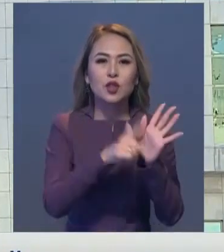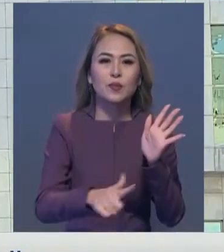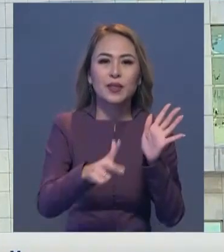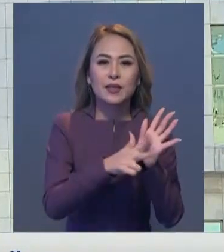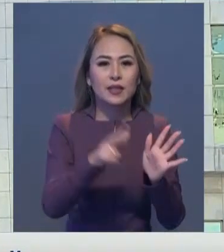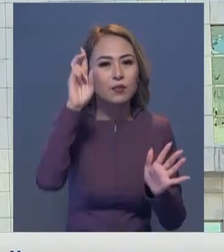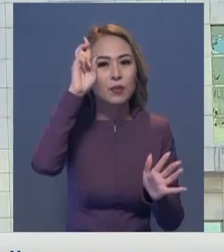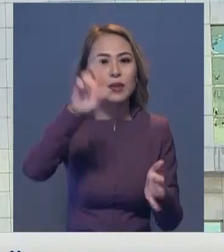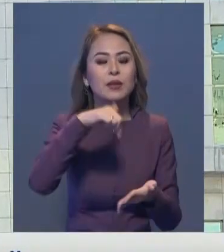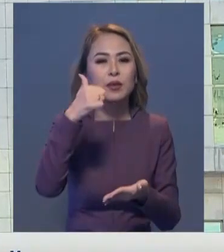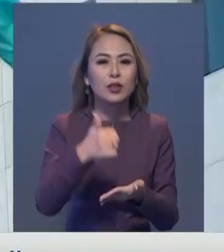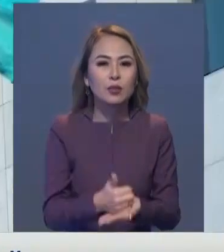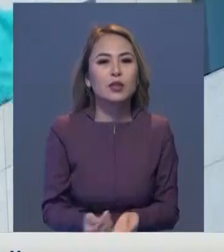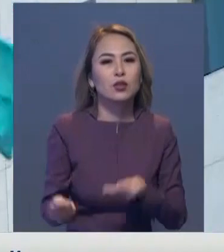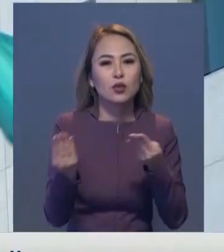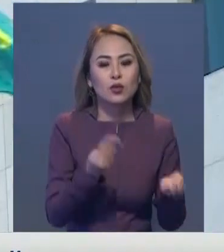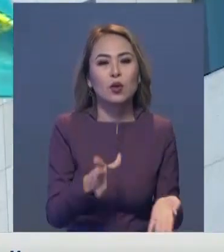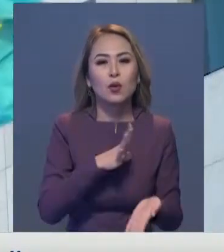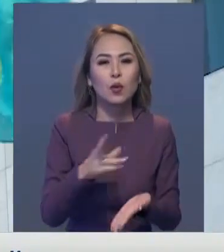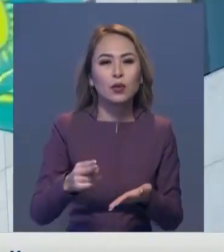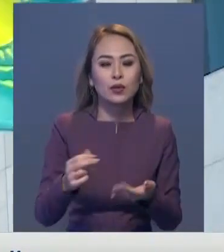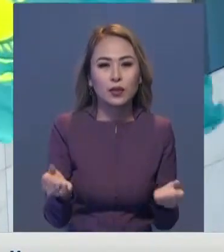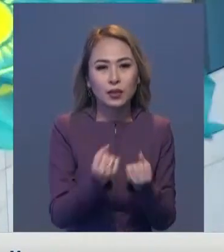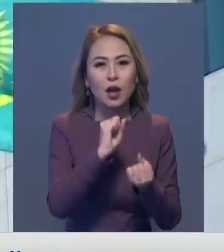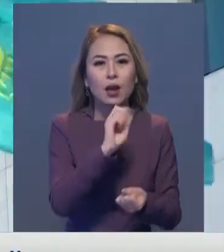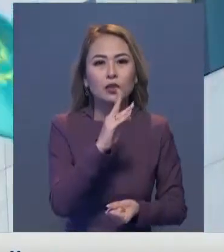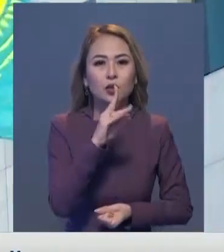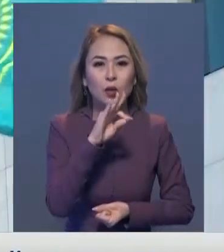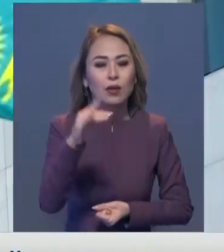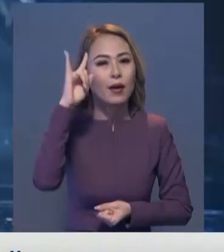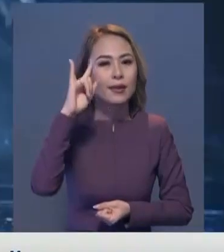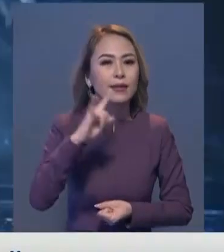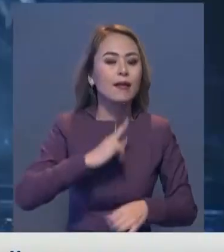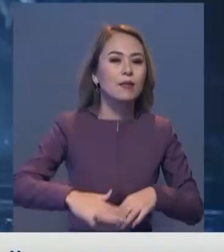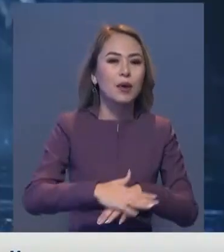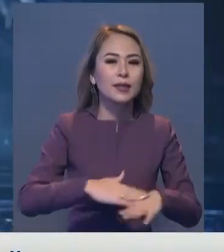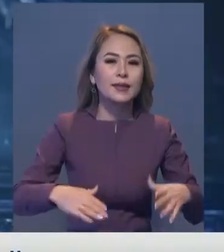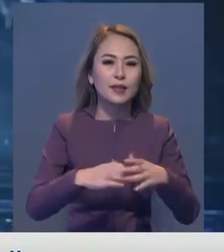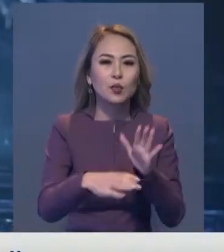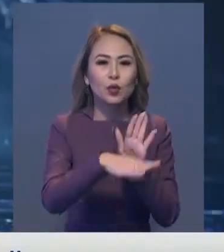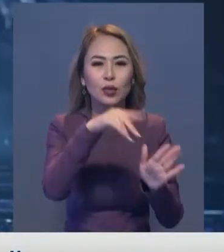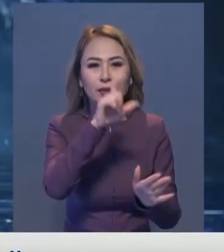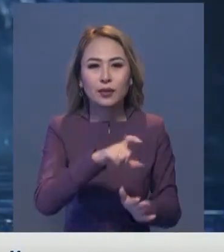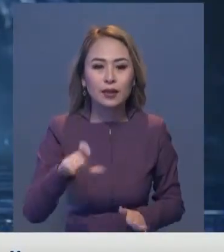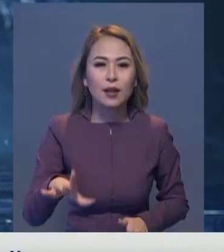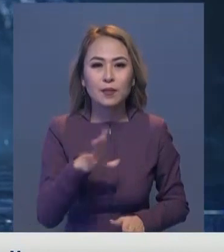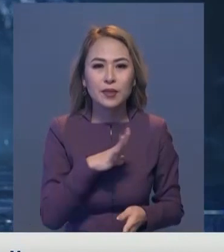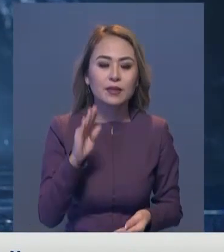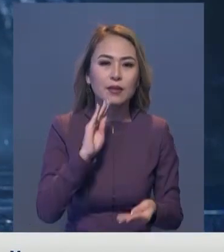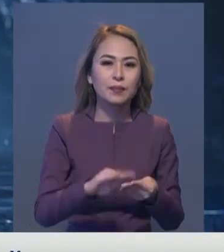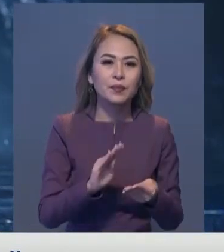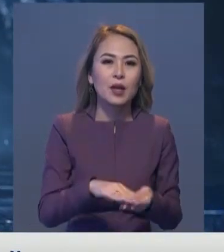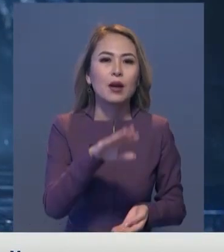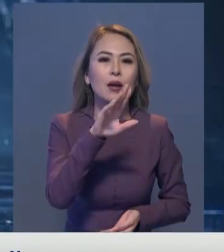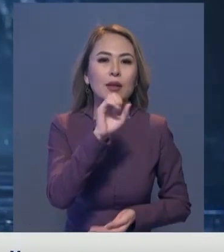қатысып, 78-і мемлекет басшысының ұсынысын қолдады. Ал Ақжол мен Қазақстан Халық партиясының депутаттары қалыс